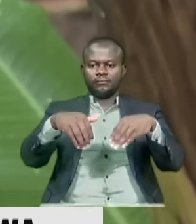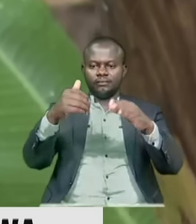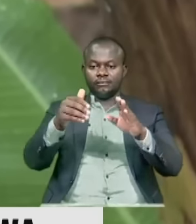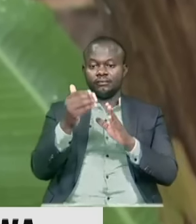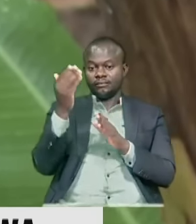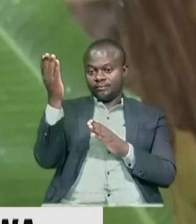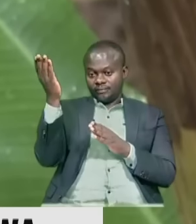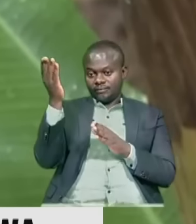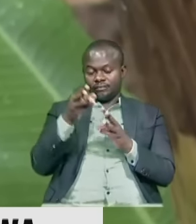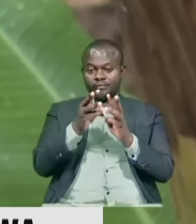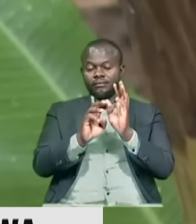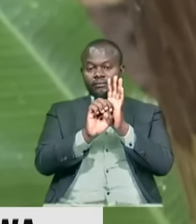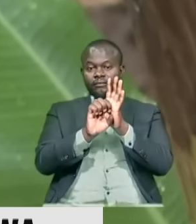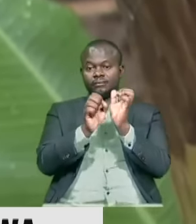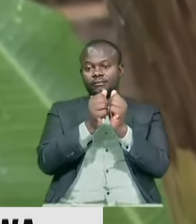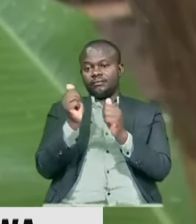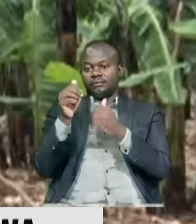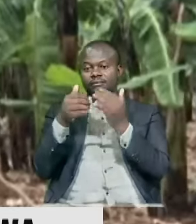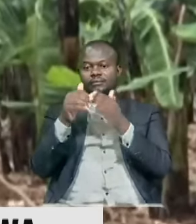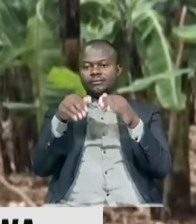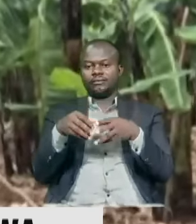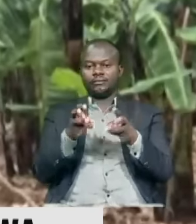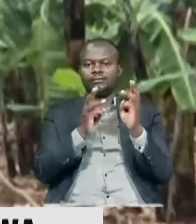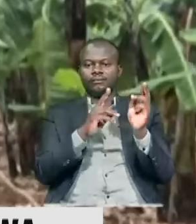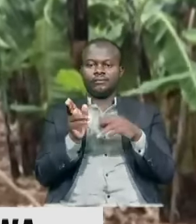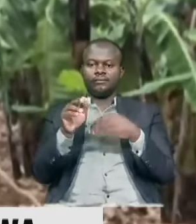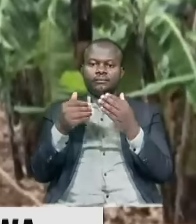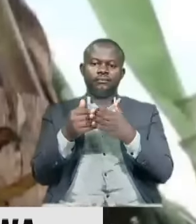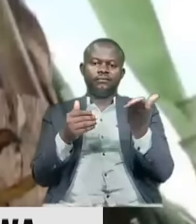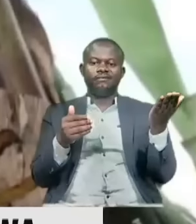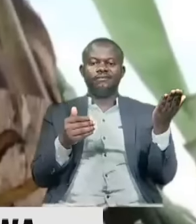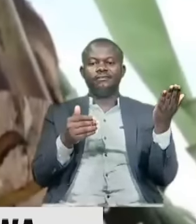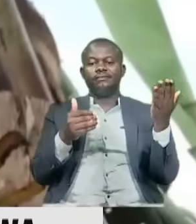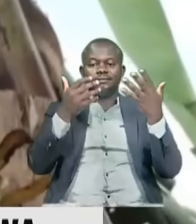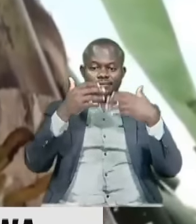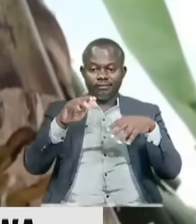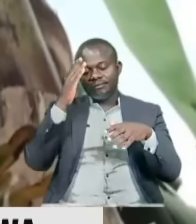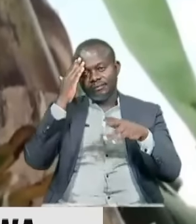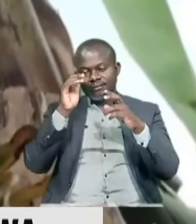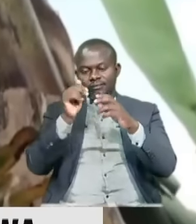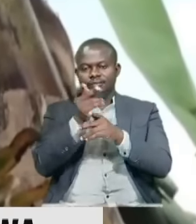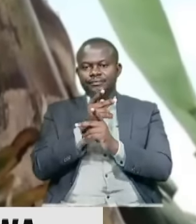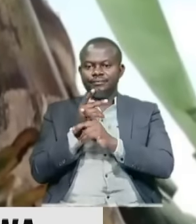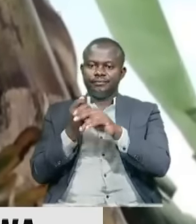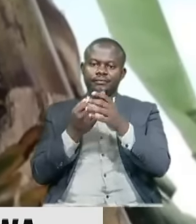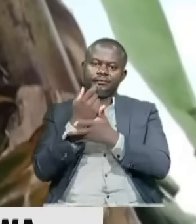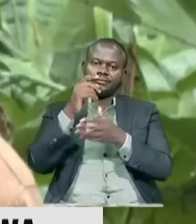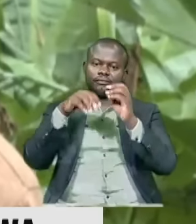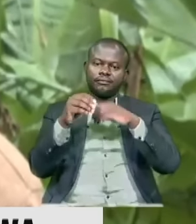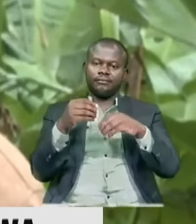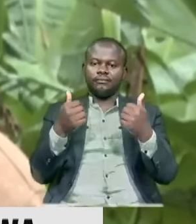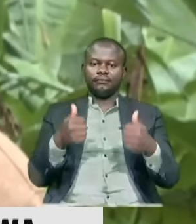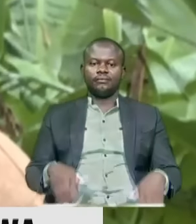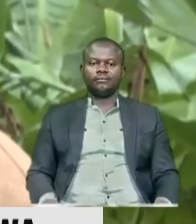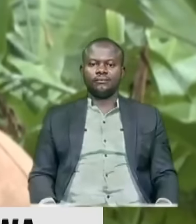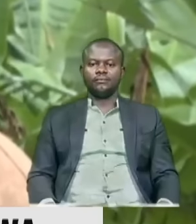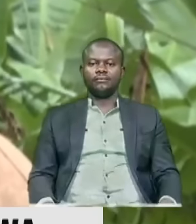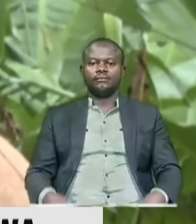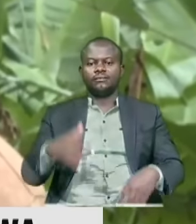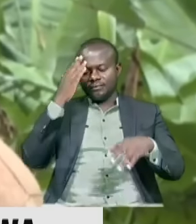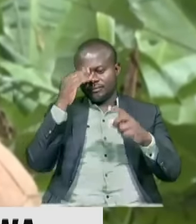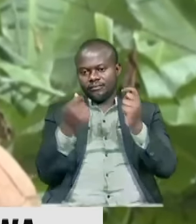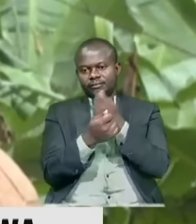ku buryo bw'intangarugero hamwe n'abandi bagihinga bisanzwe, ngo ni igihingwa bamaze kumenya kwitaho kikabyaraho umusaruro. Tumenya kuruvugurura